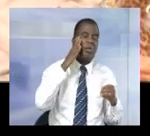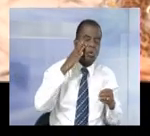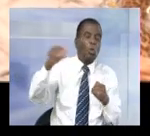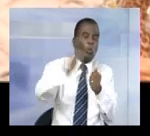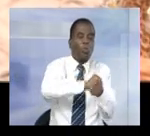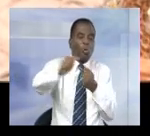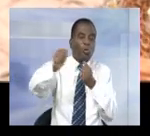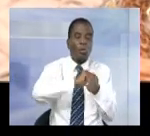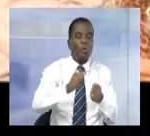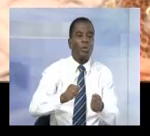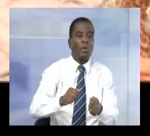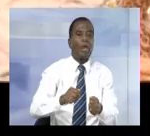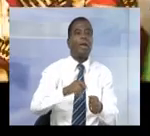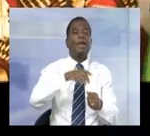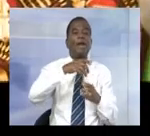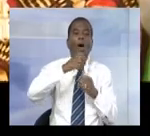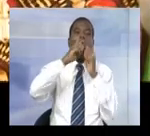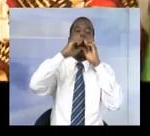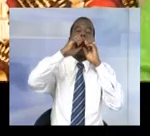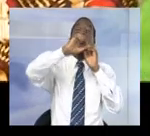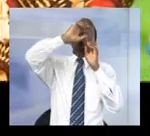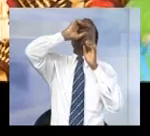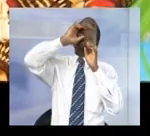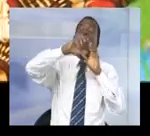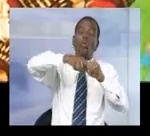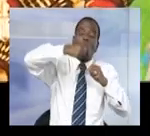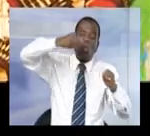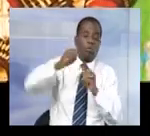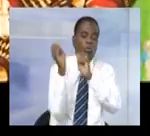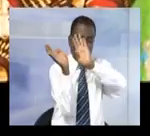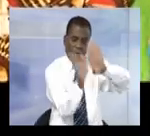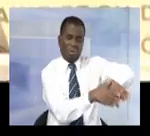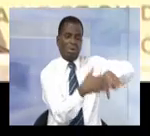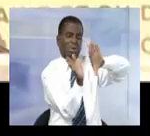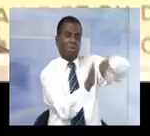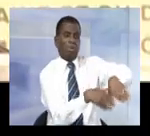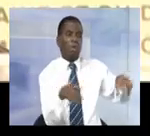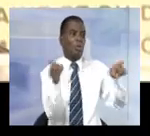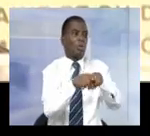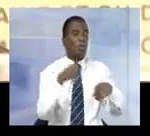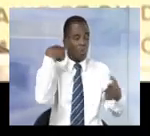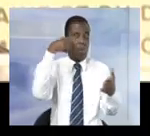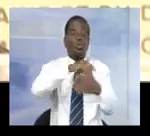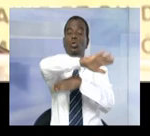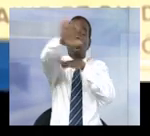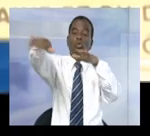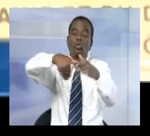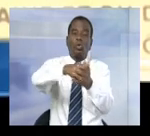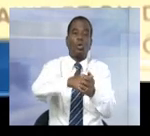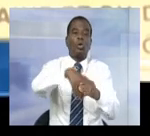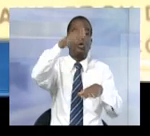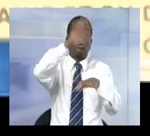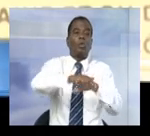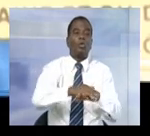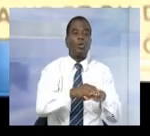au rachat des sachets plastiques pour leur recyclage et à la sensibilisation des populations. Comme le constatons tous, sous la